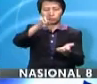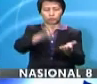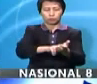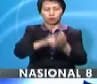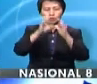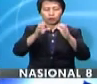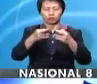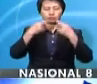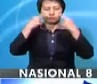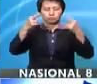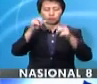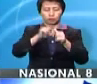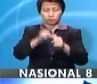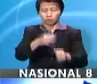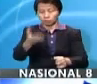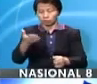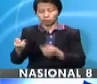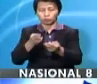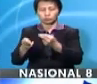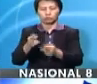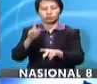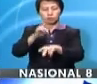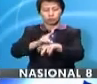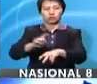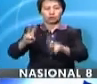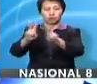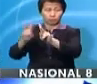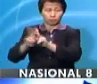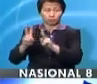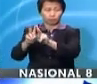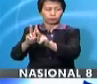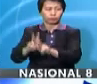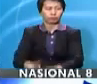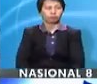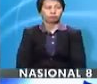secara rasmi setiap produk usahawan desa.